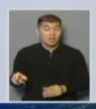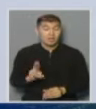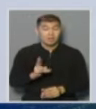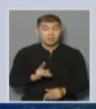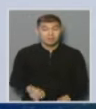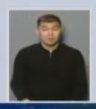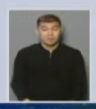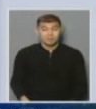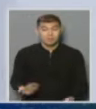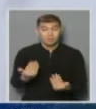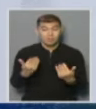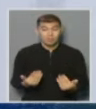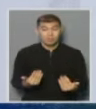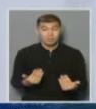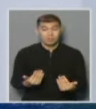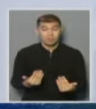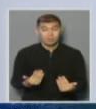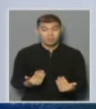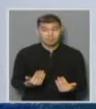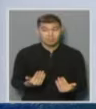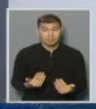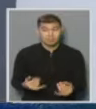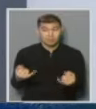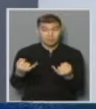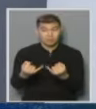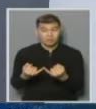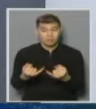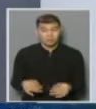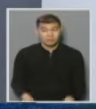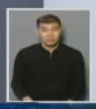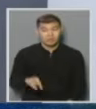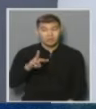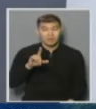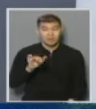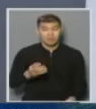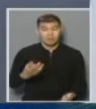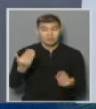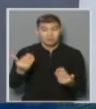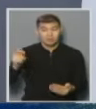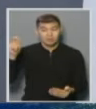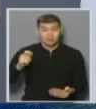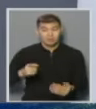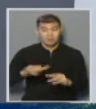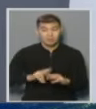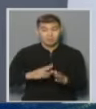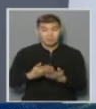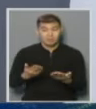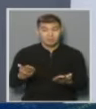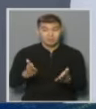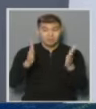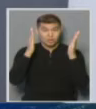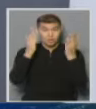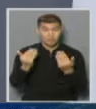ғой? Мінекей бүгін біздің қонағымыз Мәриям бізге келіп отырып, осы тәждің